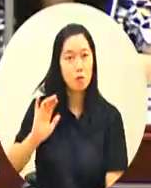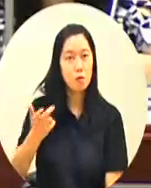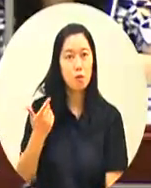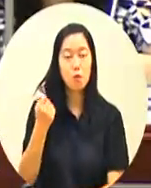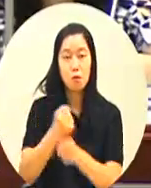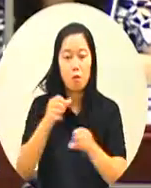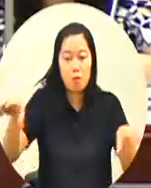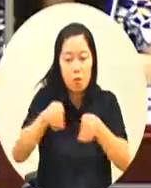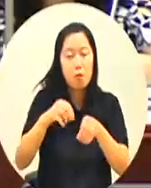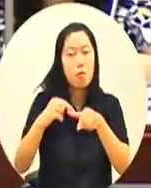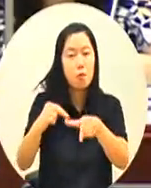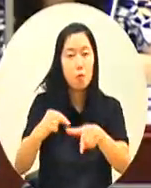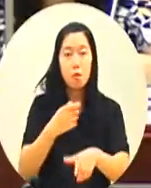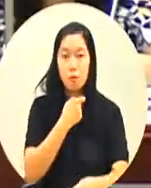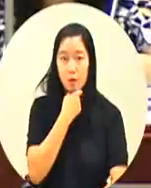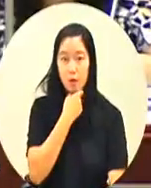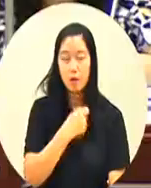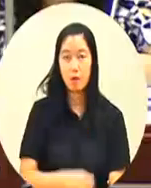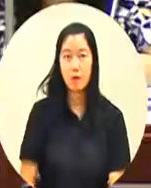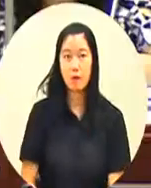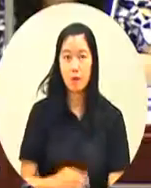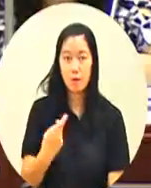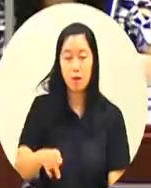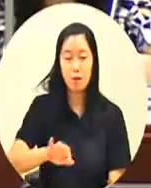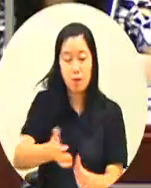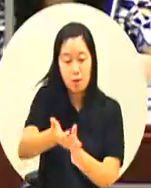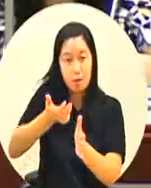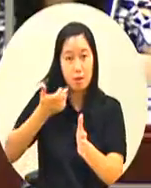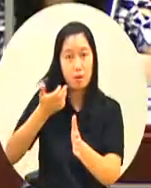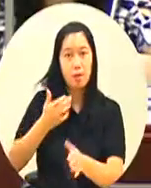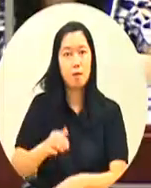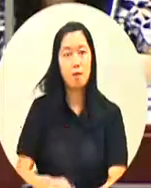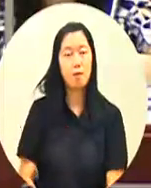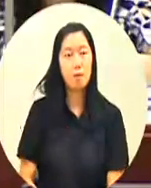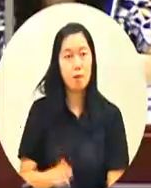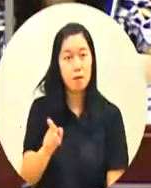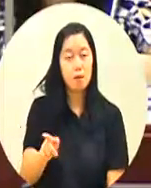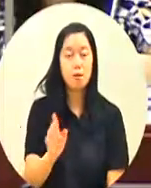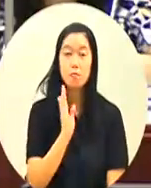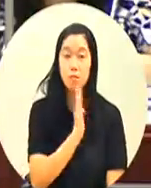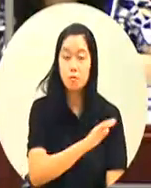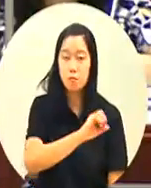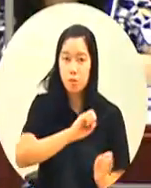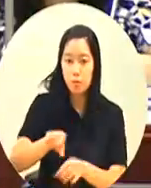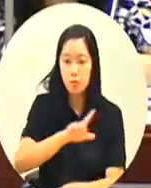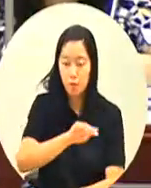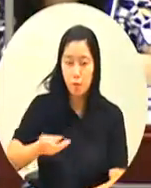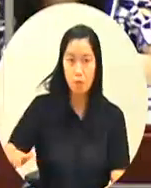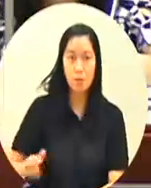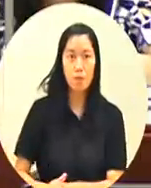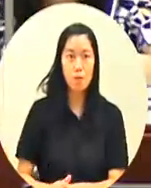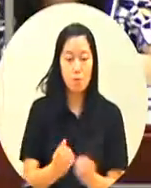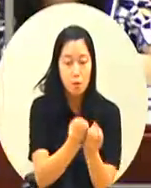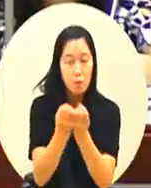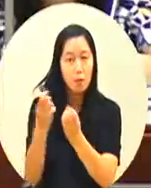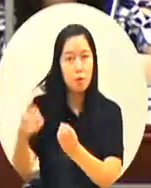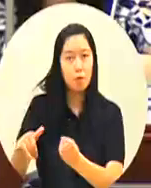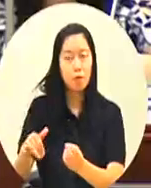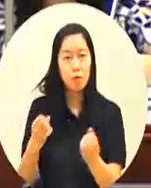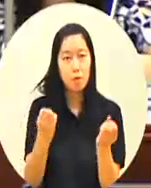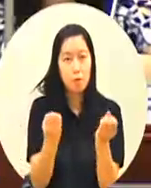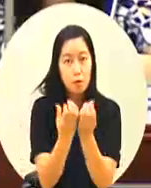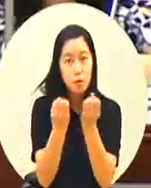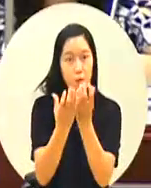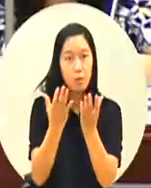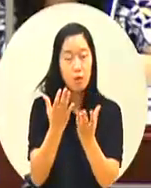合。好，那这些东西还有更前面一段，就是你的废弃物产生的时候，就现在的所谓废弃物产生